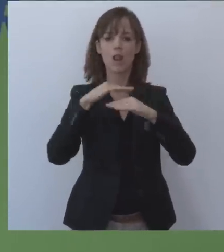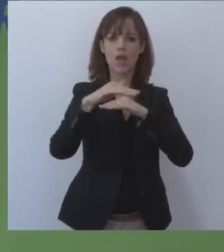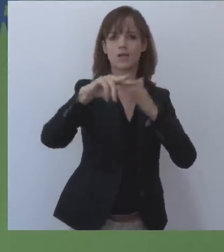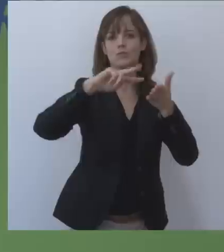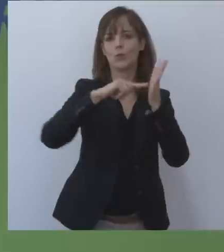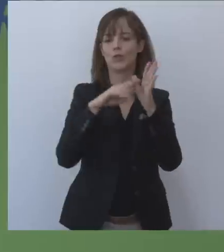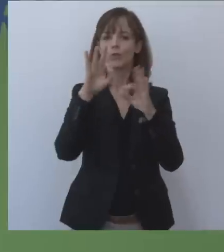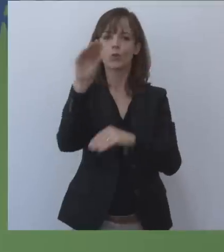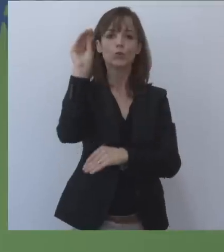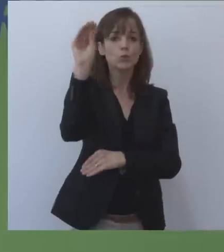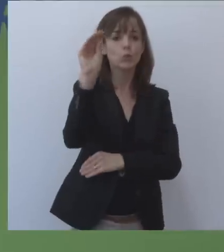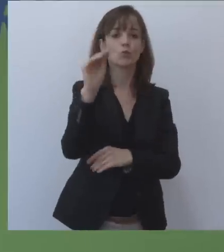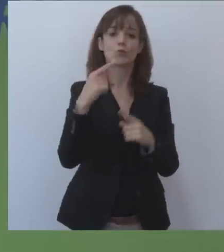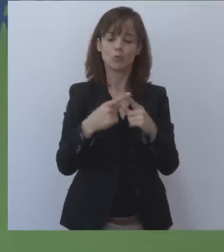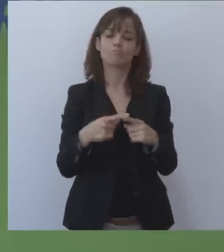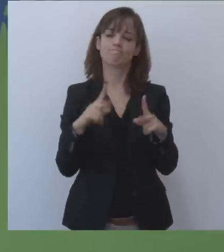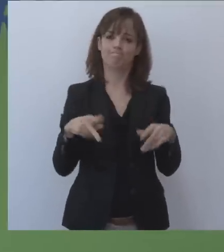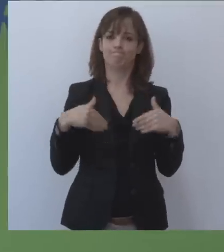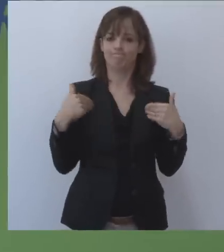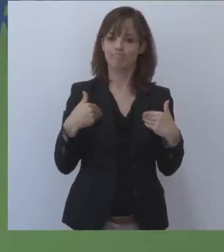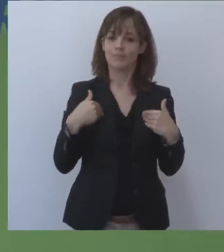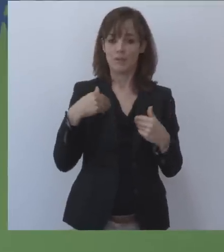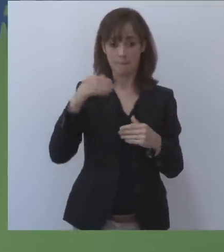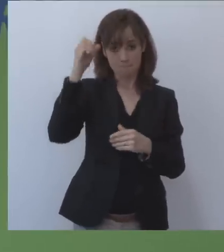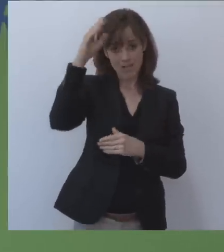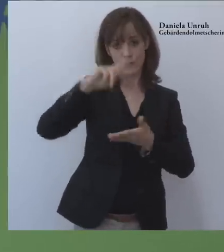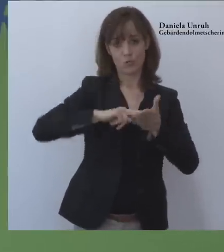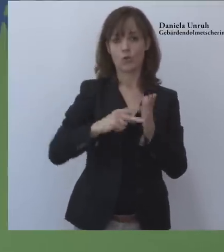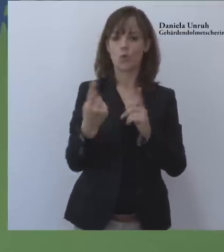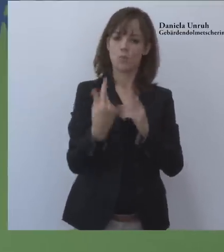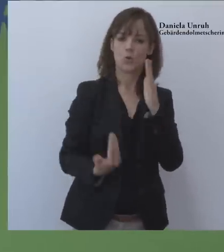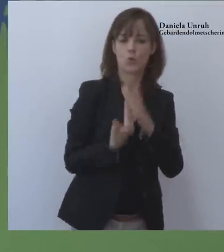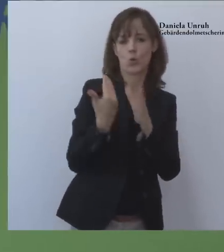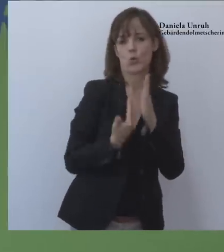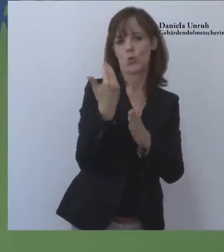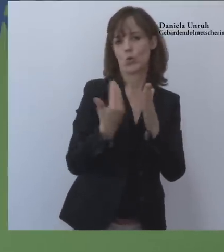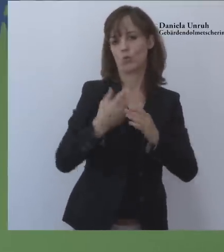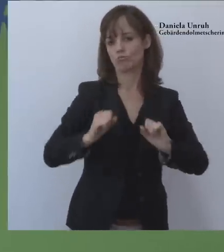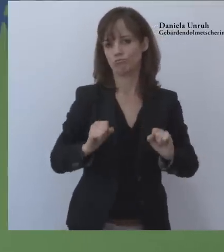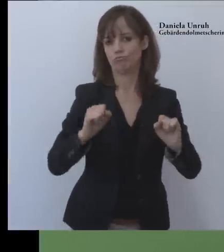Landespolitik, für die Zukunft und wir freuen uns auf einen Aufbruch in Sachen Bildungspolitik.